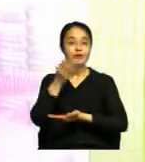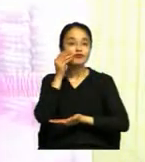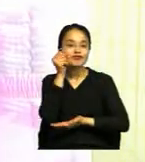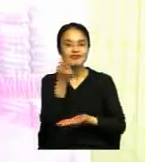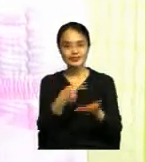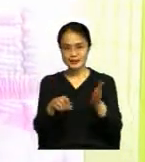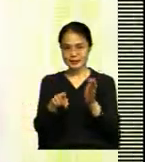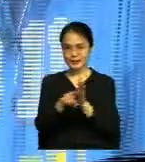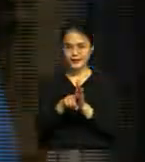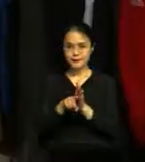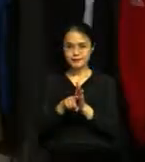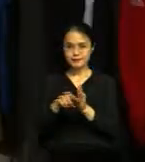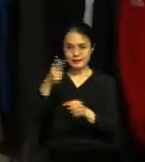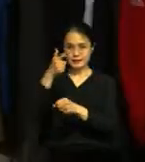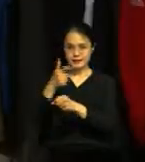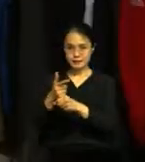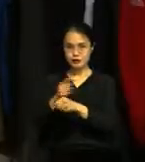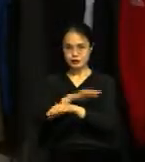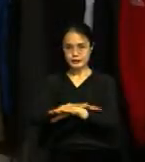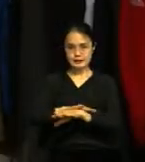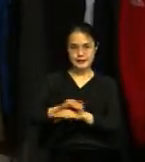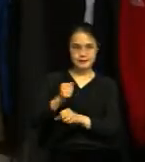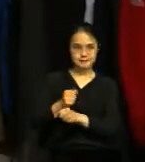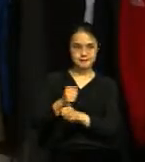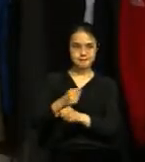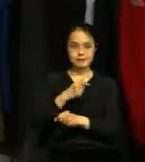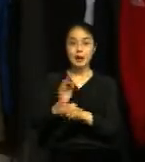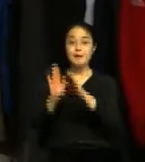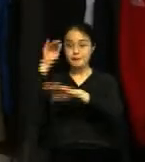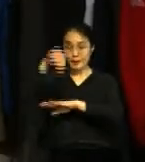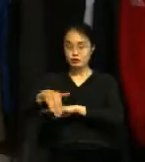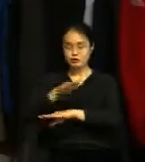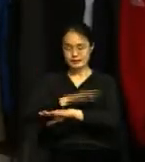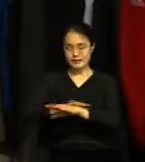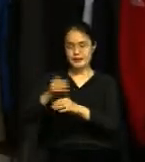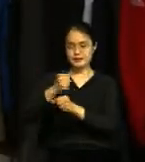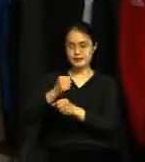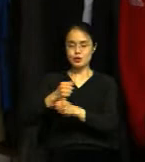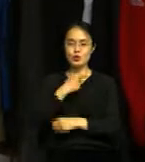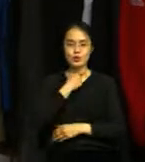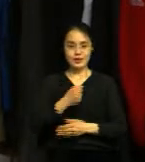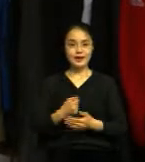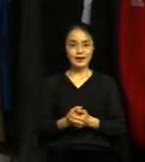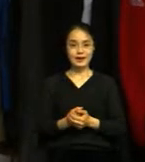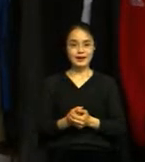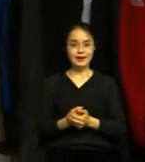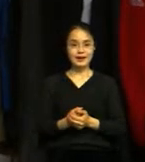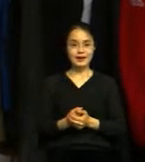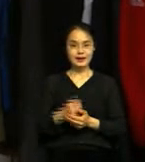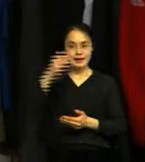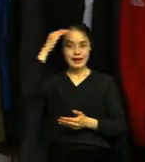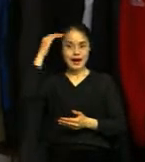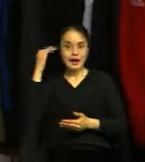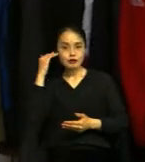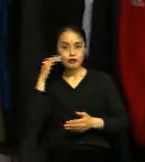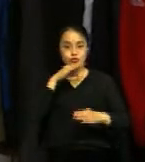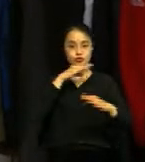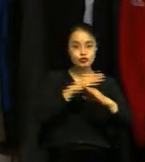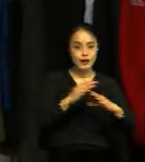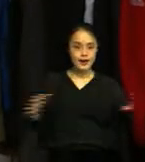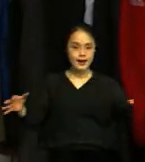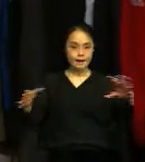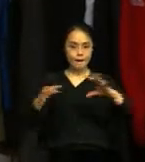약속했습니다. 남북 간의 도로와 철도를 연결하는 중심 도시가 파주가 될 것은 자명한